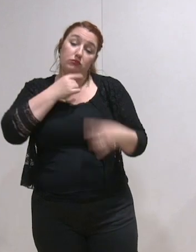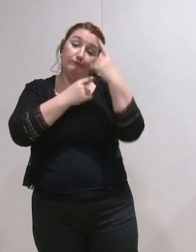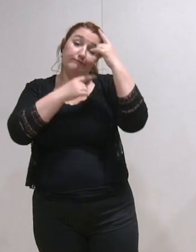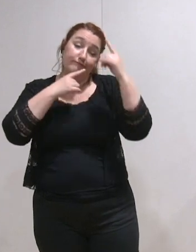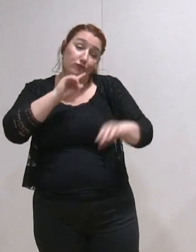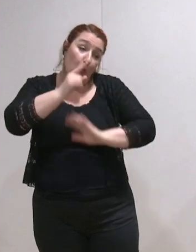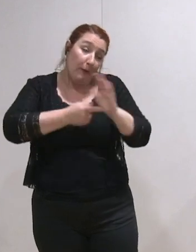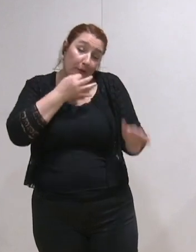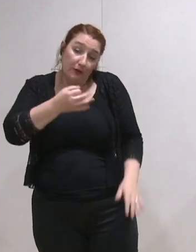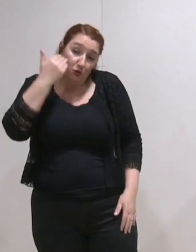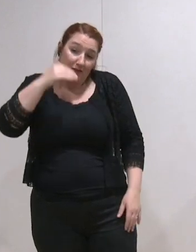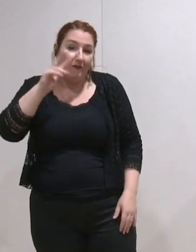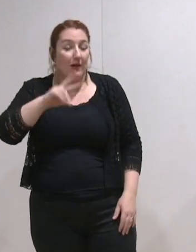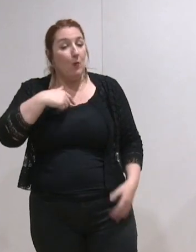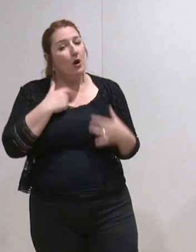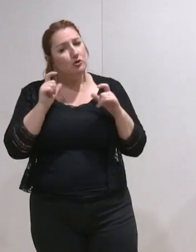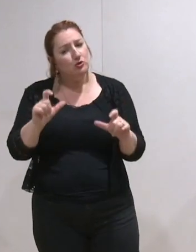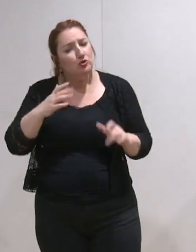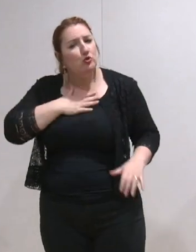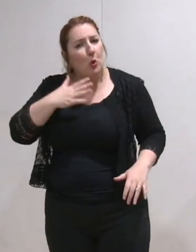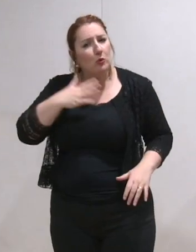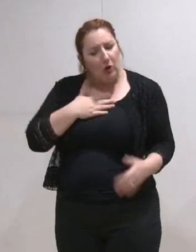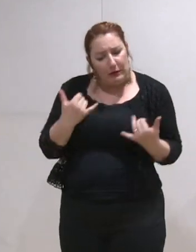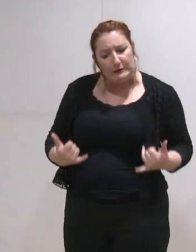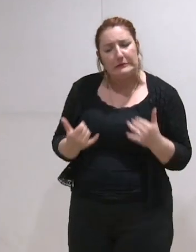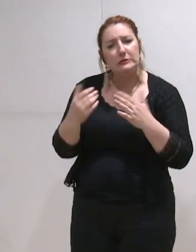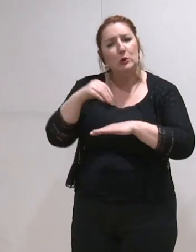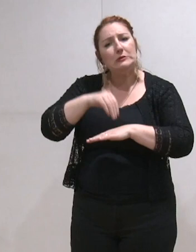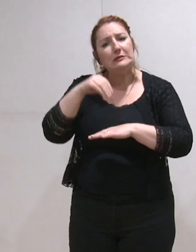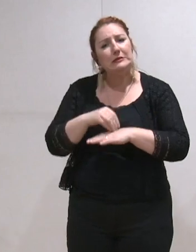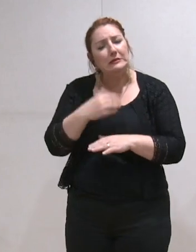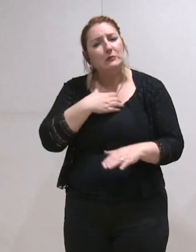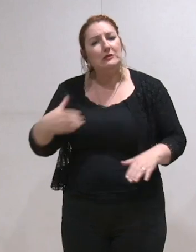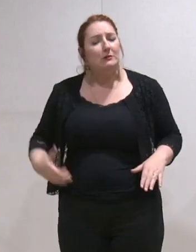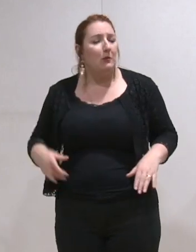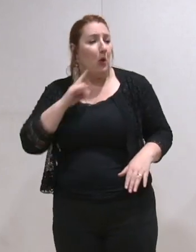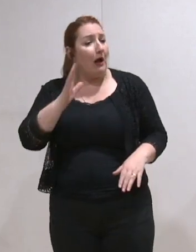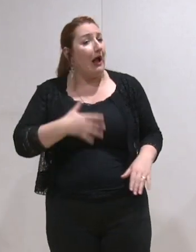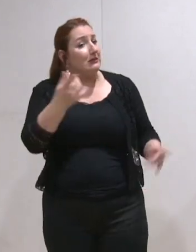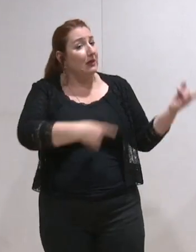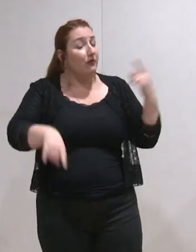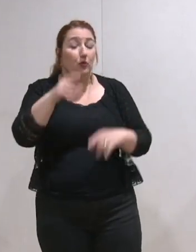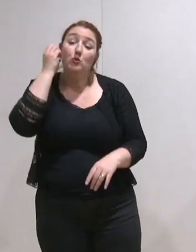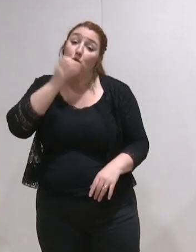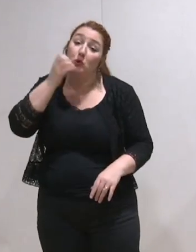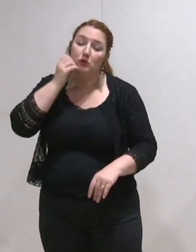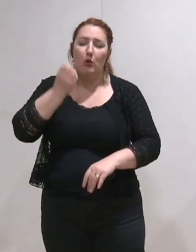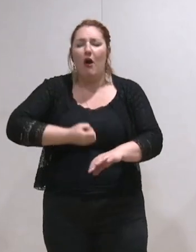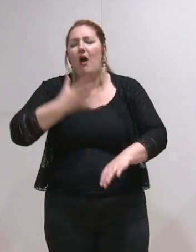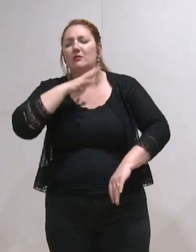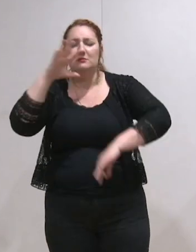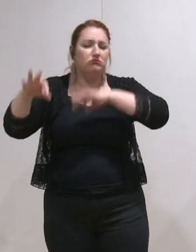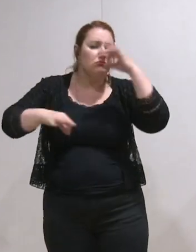à Grenoble parce qu'effectivement grâce à vous je découvre tous les jours des nouveaux artistes exceptionnels alors après pénon